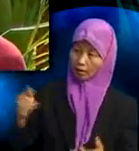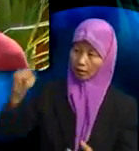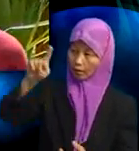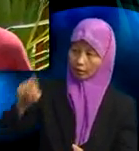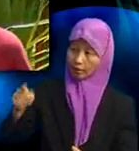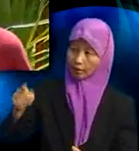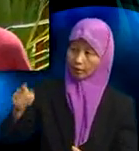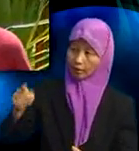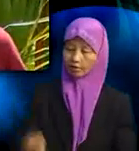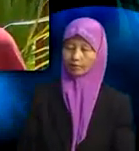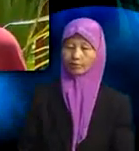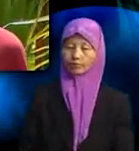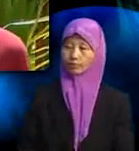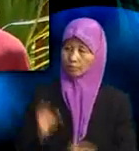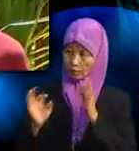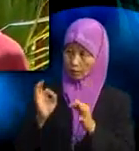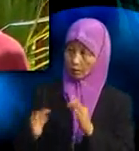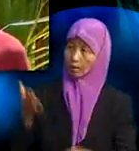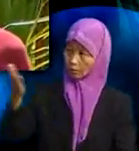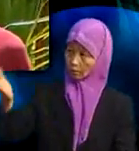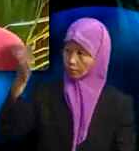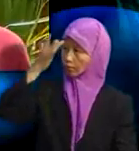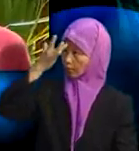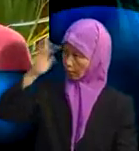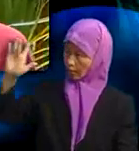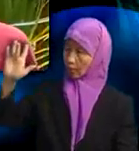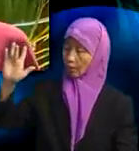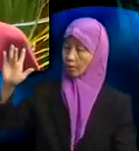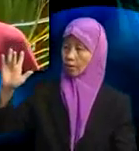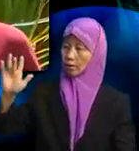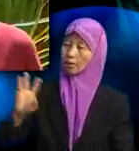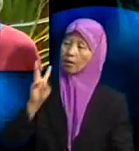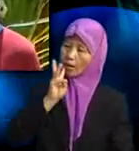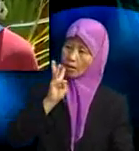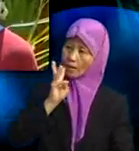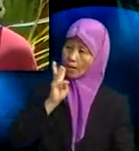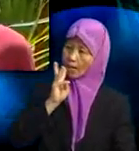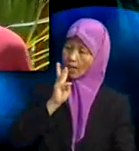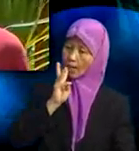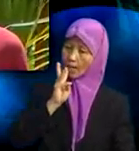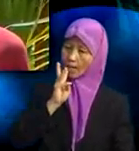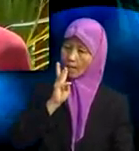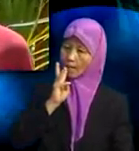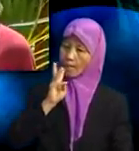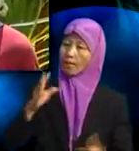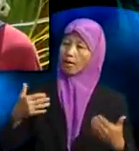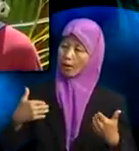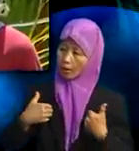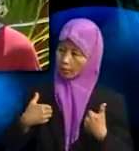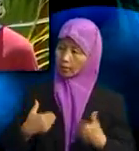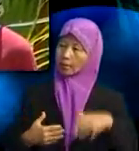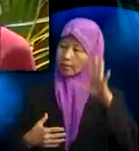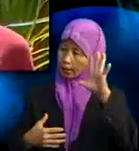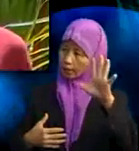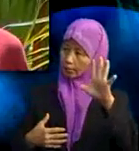kita nak tanya abang sikit. Kalau abang bijak, air